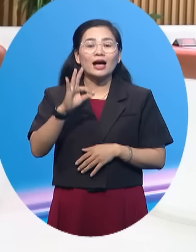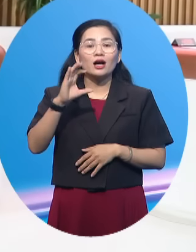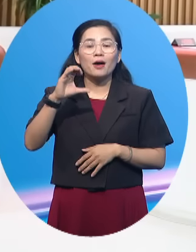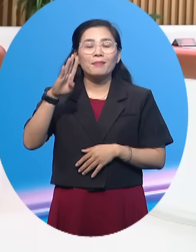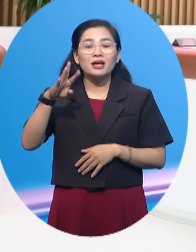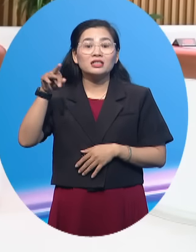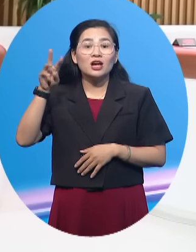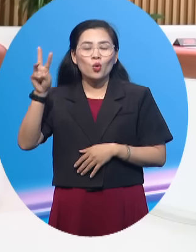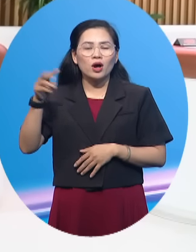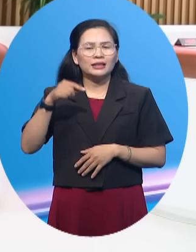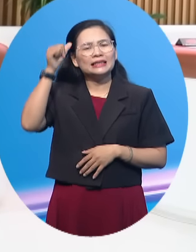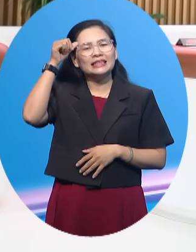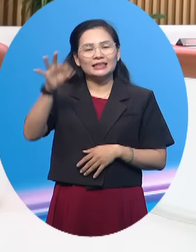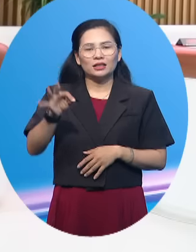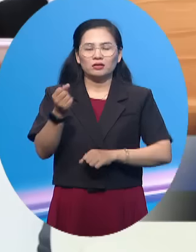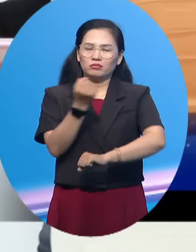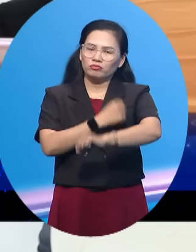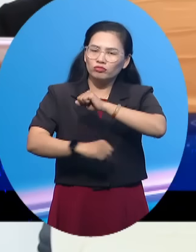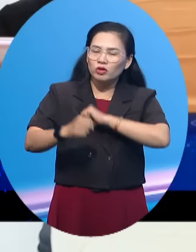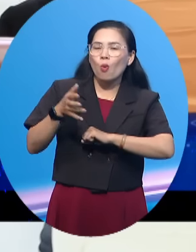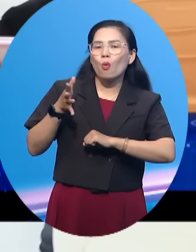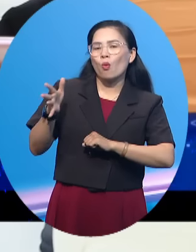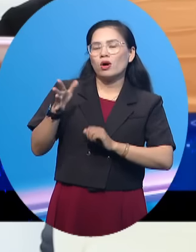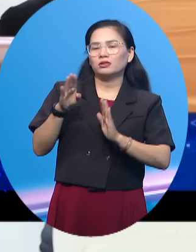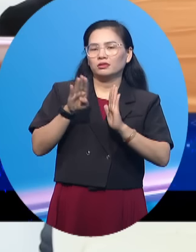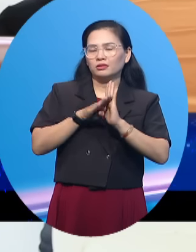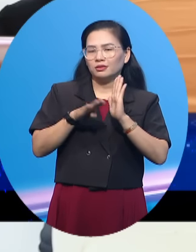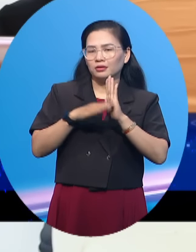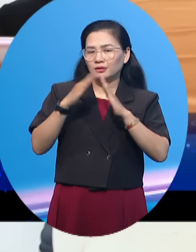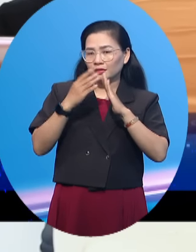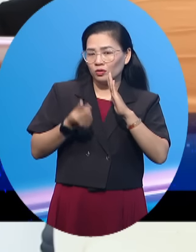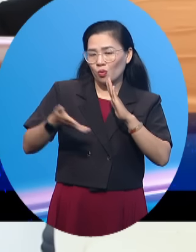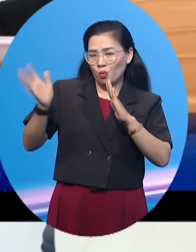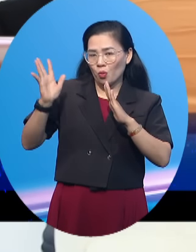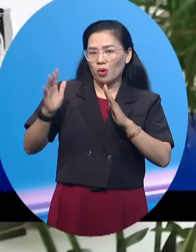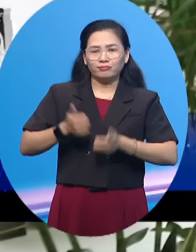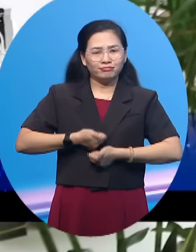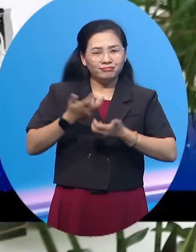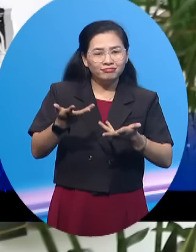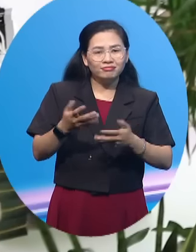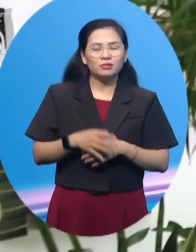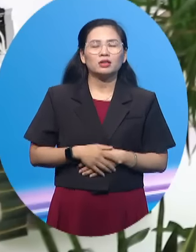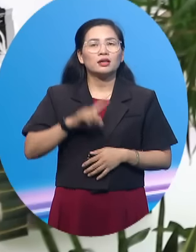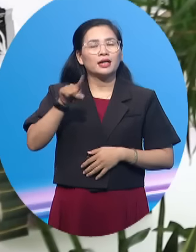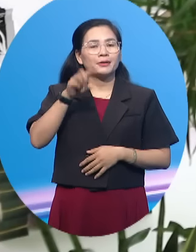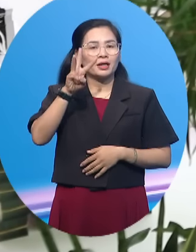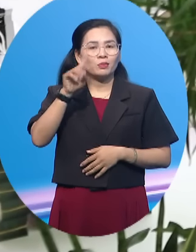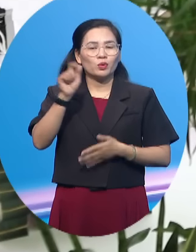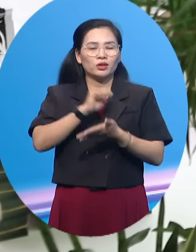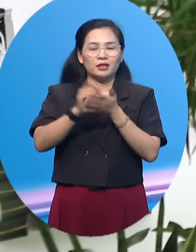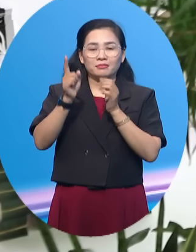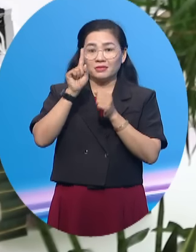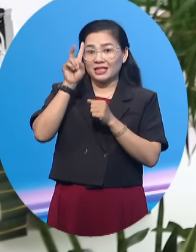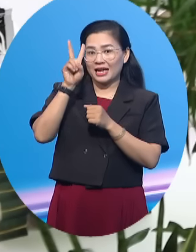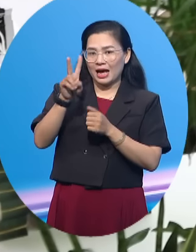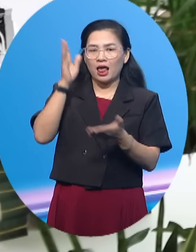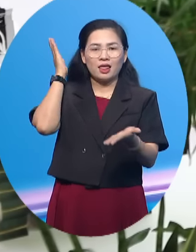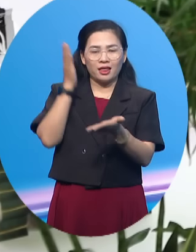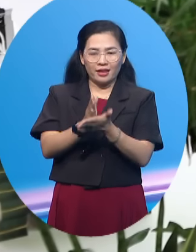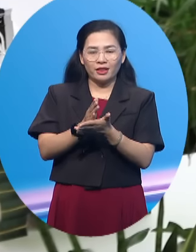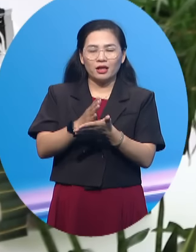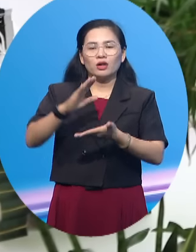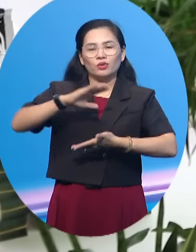hiện cam kết của ngân hàng nhằm cộng giá trị thêm đặc quyền. Chương trình được áp dụng đến hết ngày 31 tháng 12 với các voucher để quy đổi